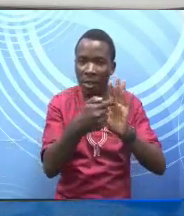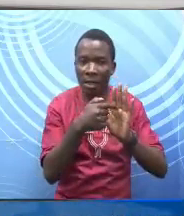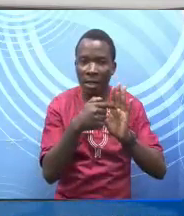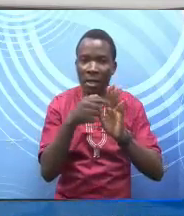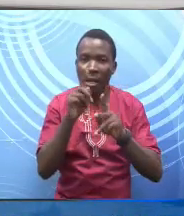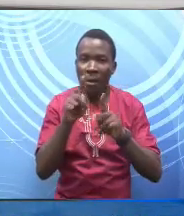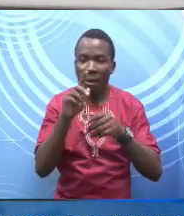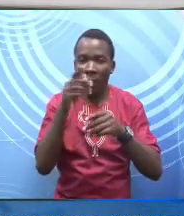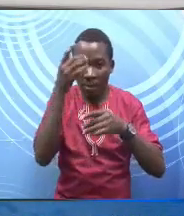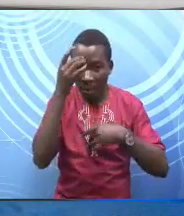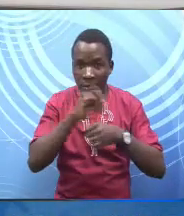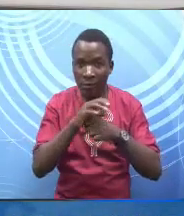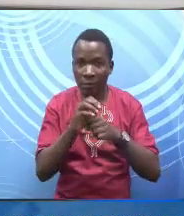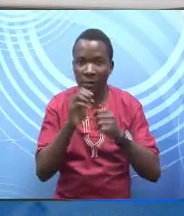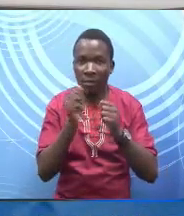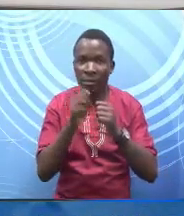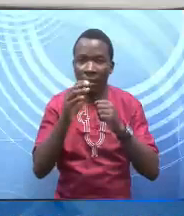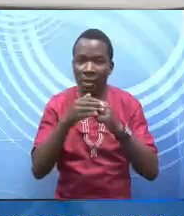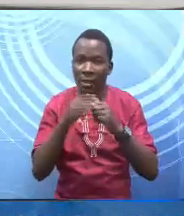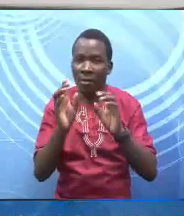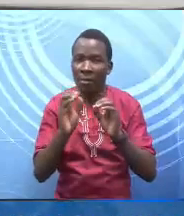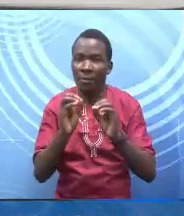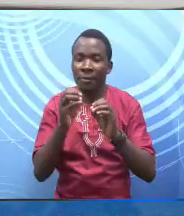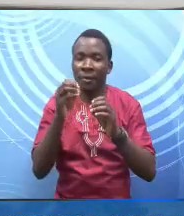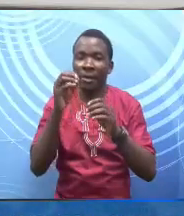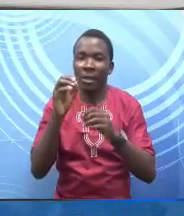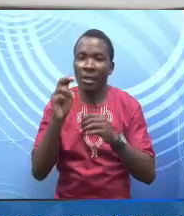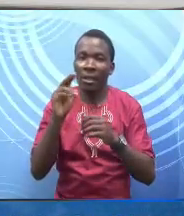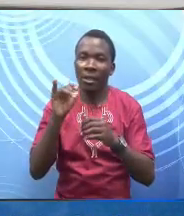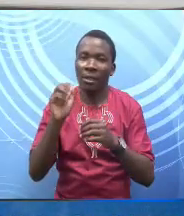ka Bugesera, Gicumbi, Nyanza, Nyamasheke